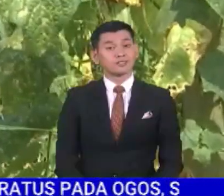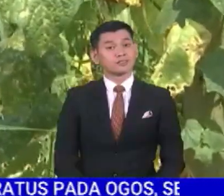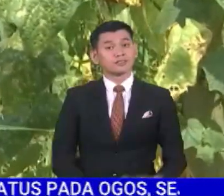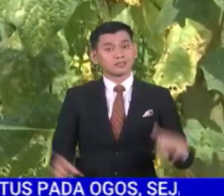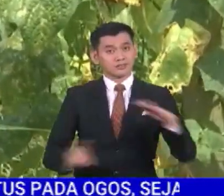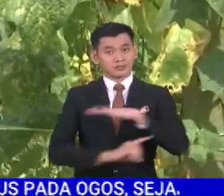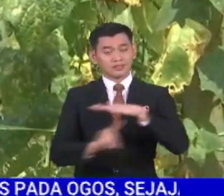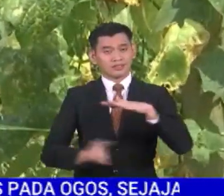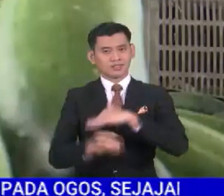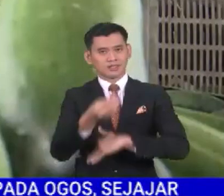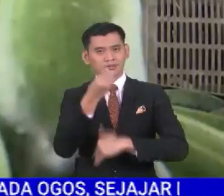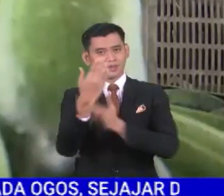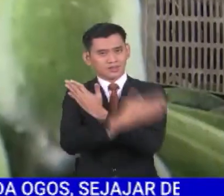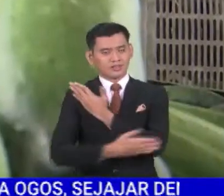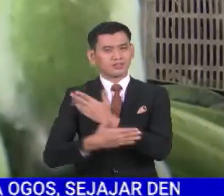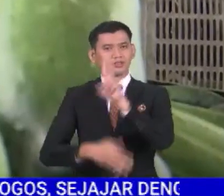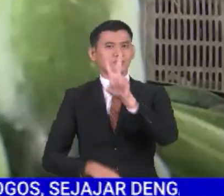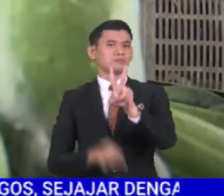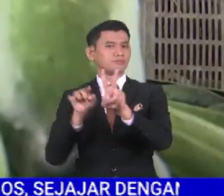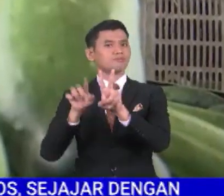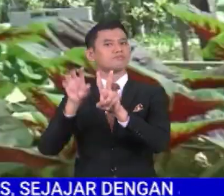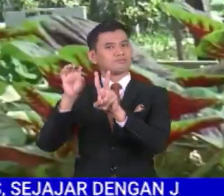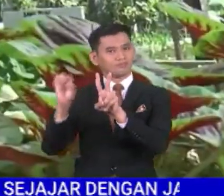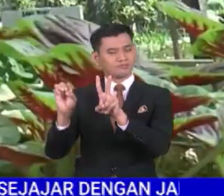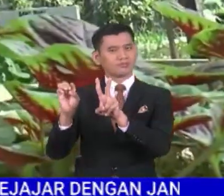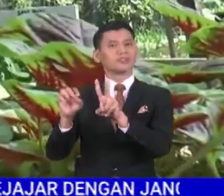Dasar Agromakanan Negara 2.0